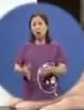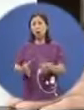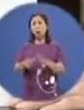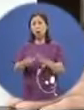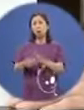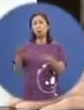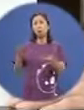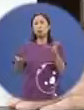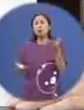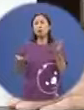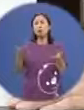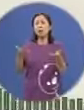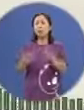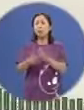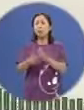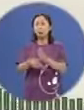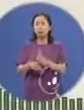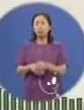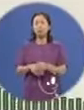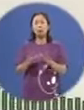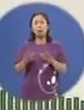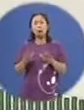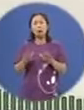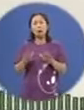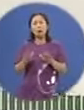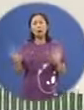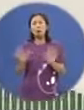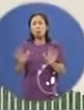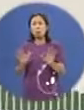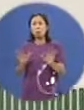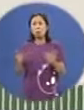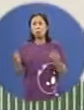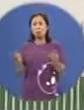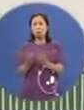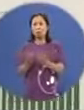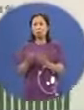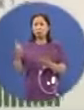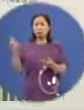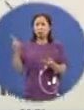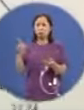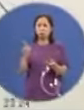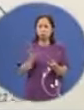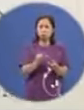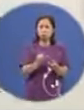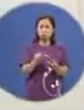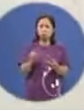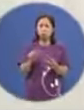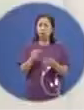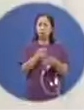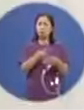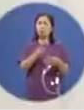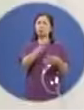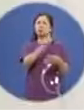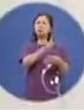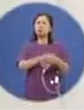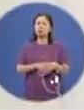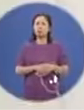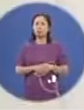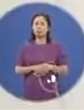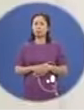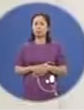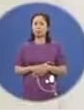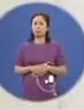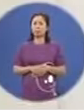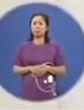すると今4分の1ぐらいなんですよね。 4分の1というのは、 平成24年で和歌山県で生まれた方